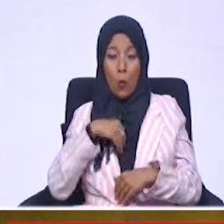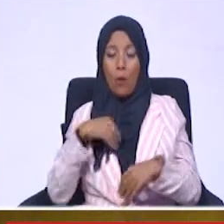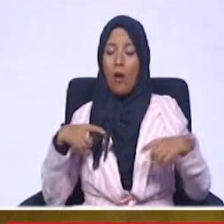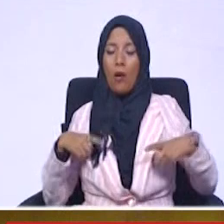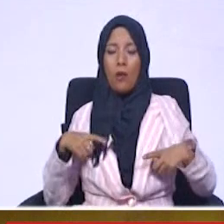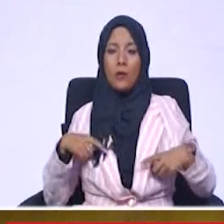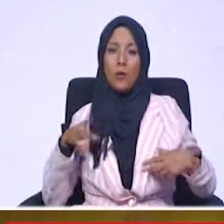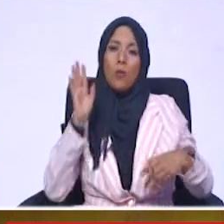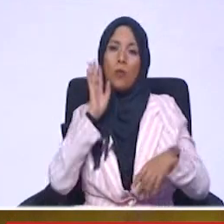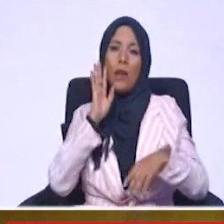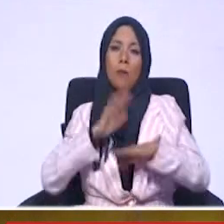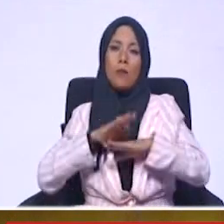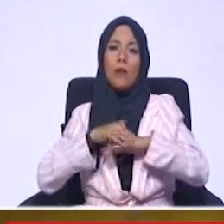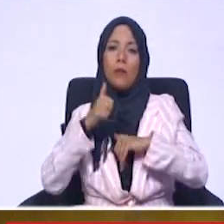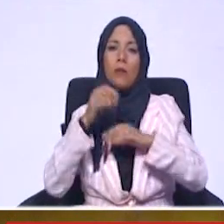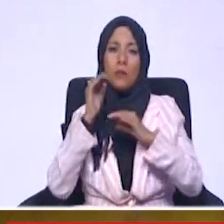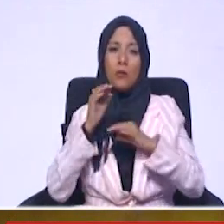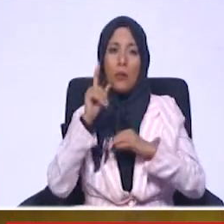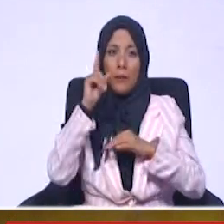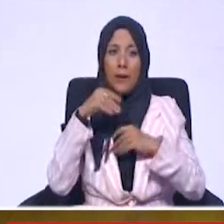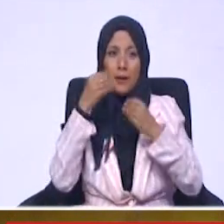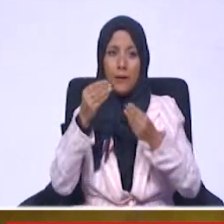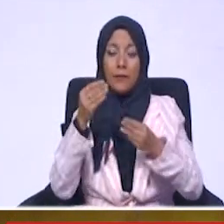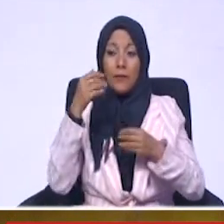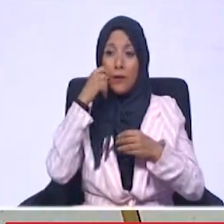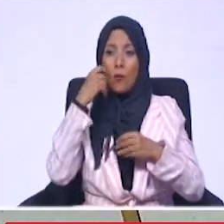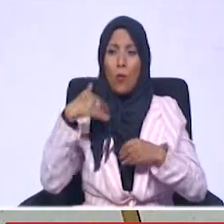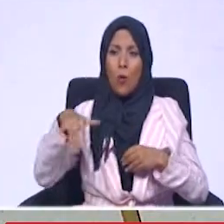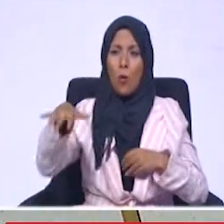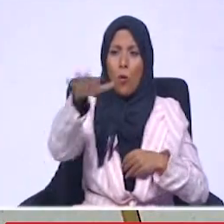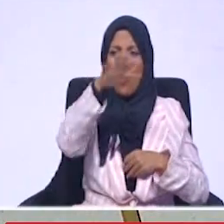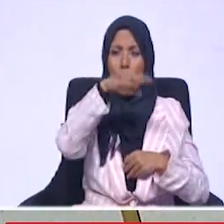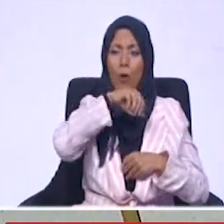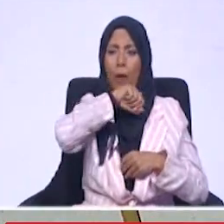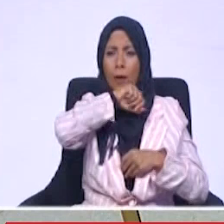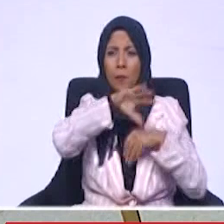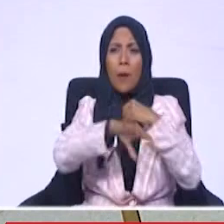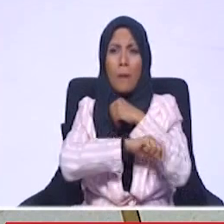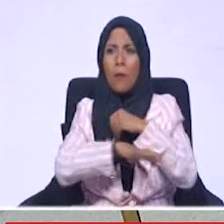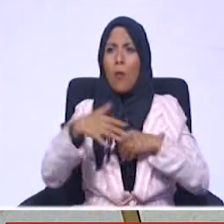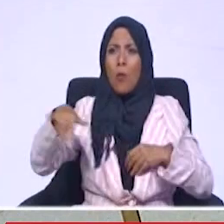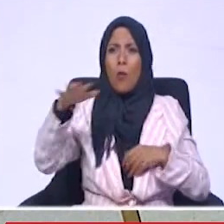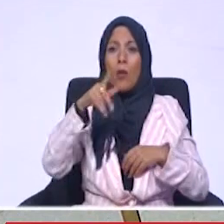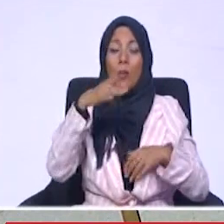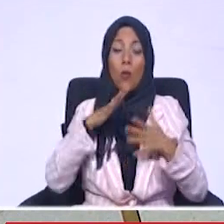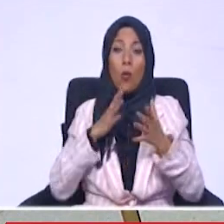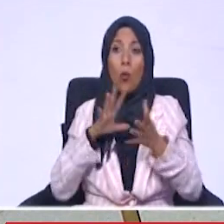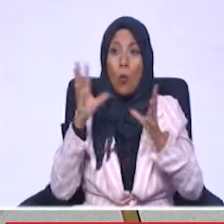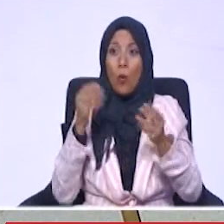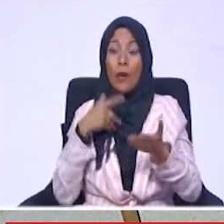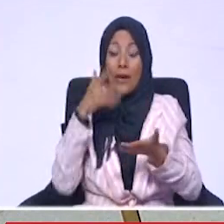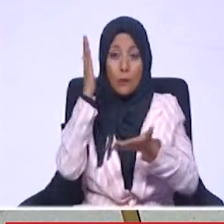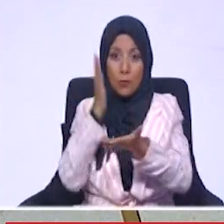عظيم وذك الله تعالى انبيائه بصفات حميده ومنها صفه